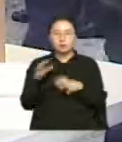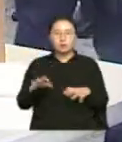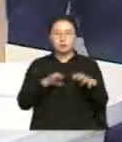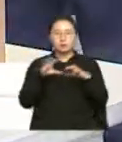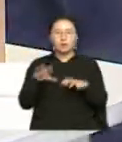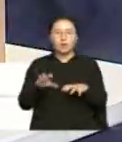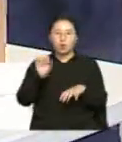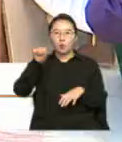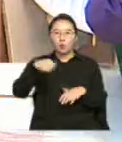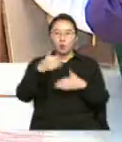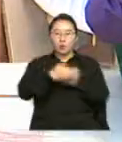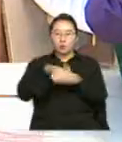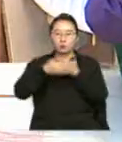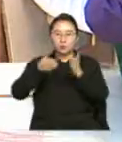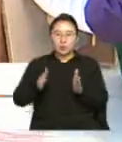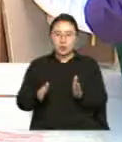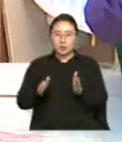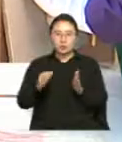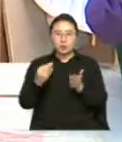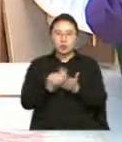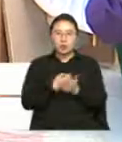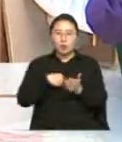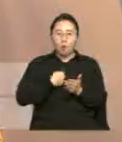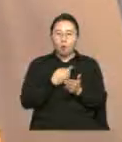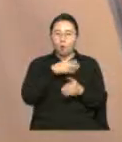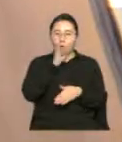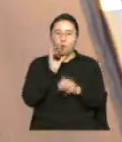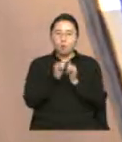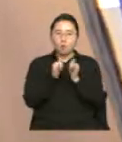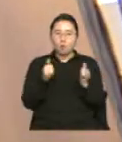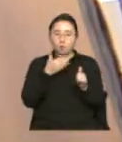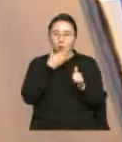김장김치 500상자. 저소득 홀몸 노인과